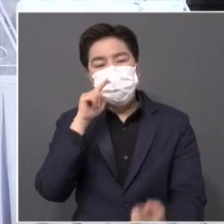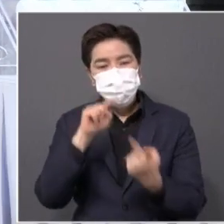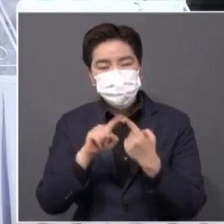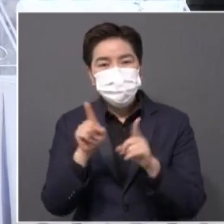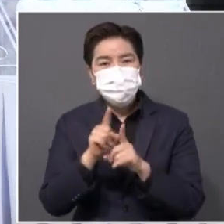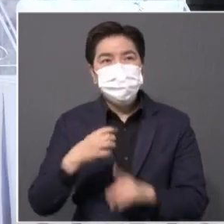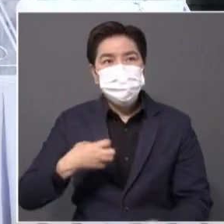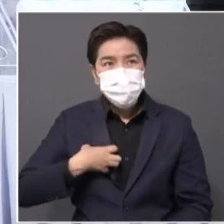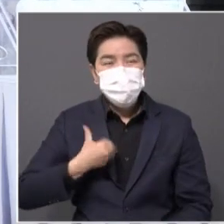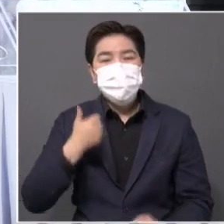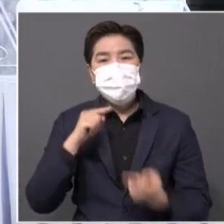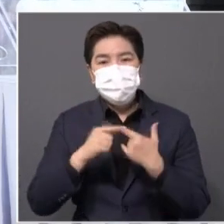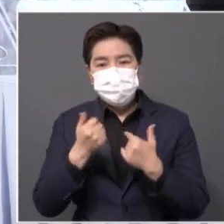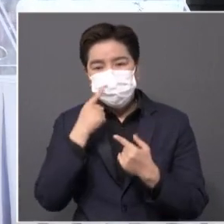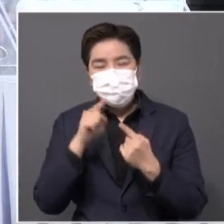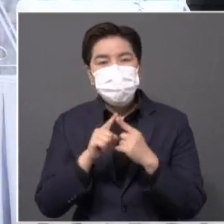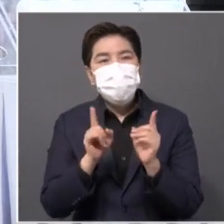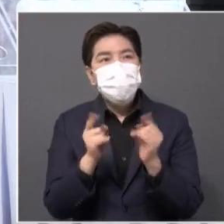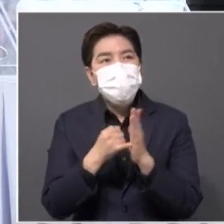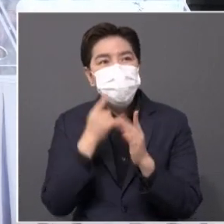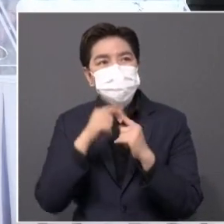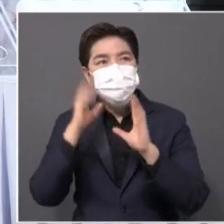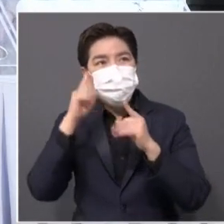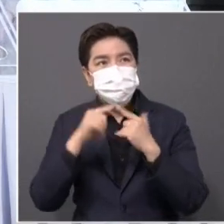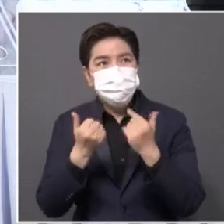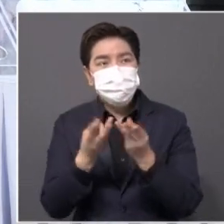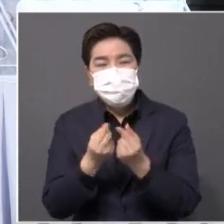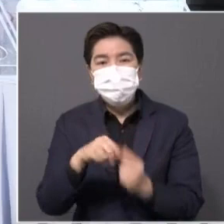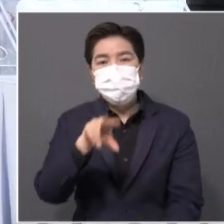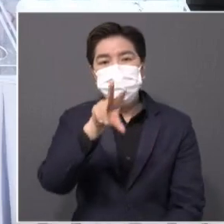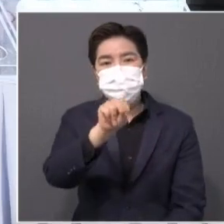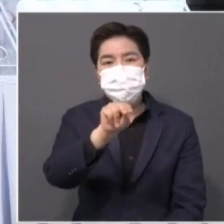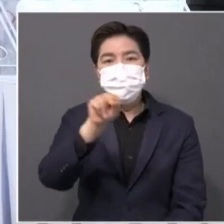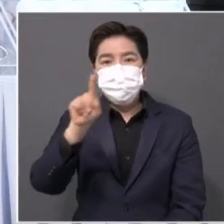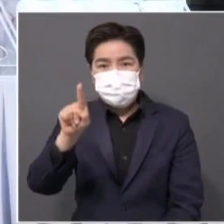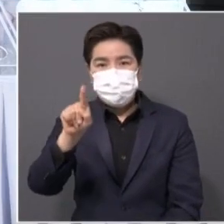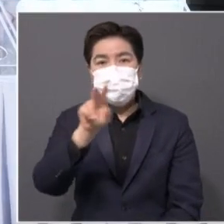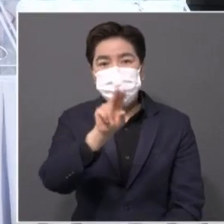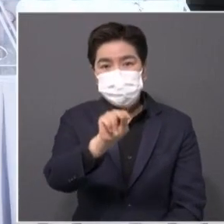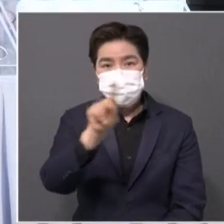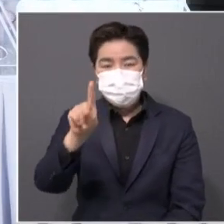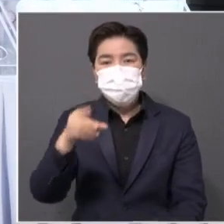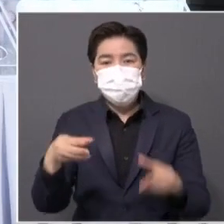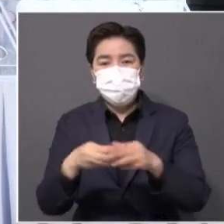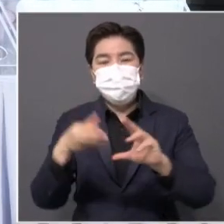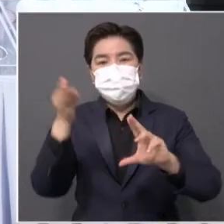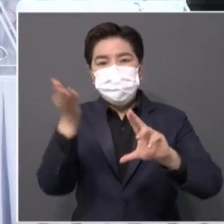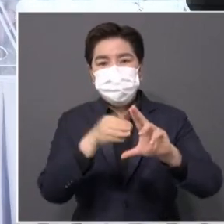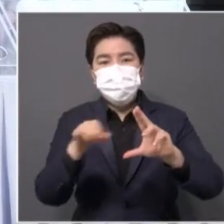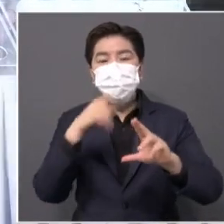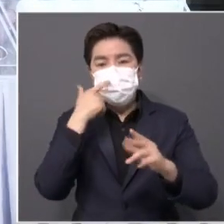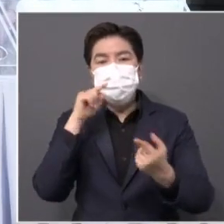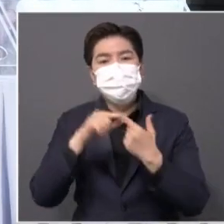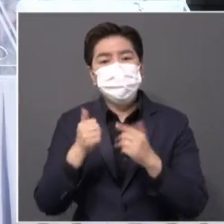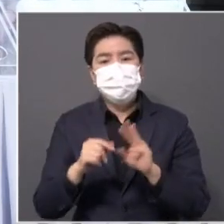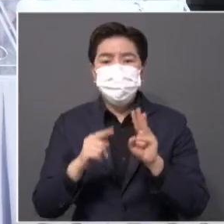อยากจะได้นะฮะก็ไปหาเสียงกับพี่น้องประชาชนล่ะครับคุณทีมหมายเลข 31ค่ะจากทางก้าวไกลเขาก็บอกว่าได้